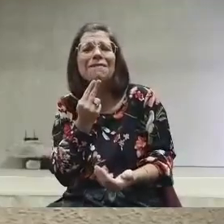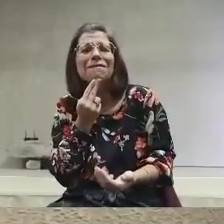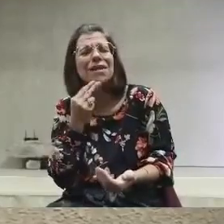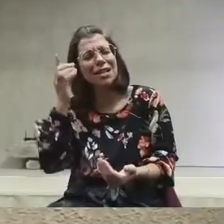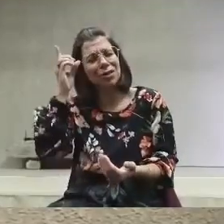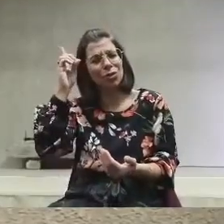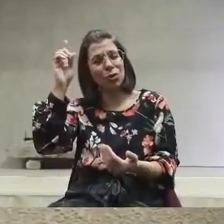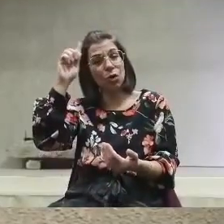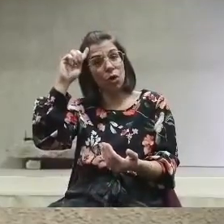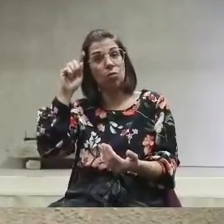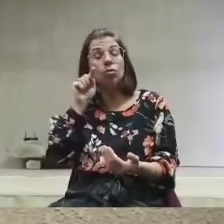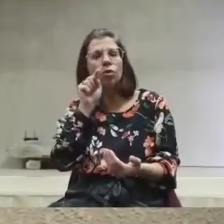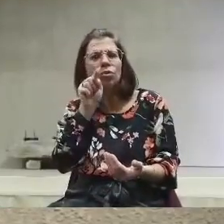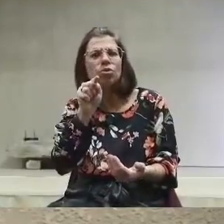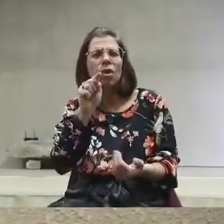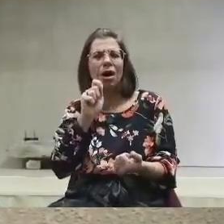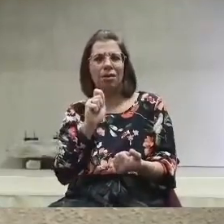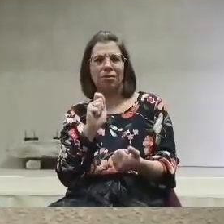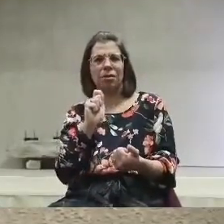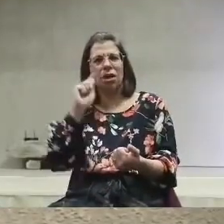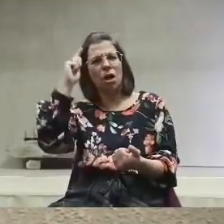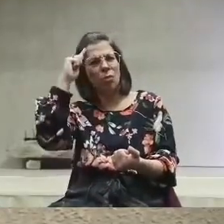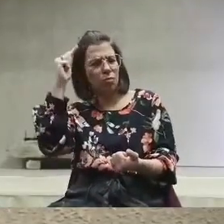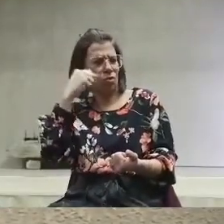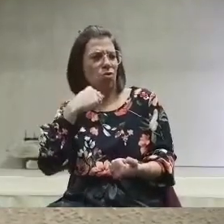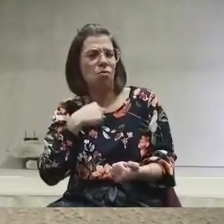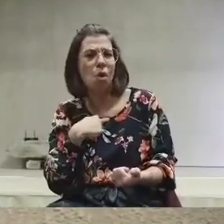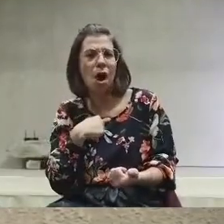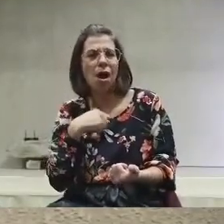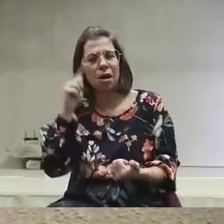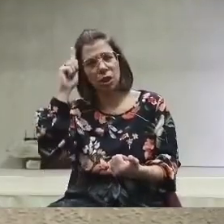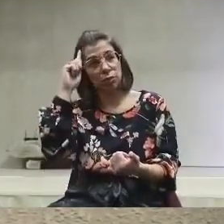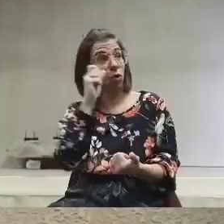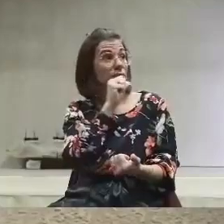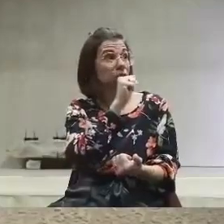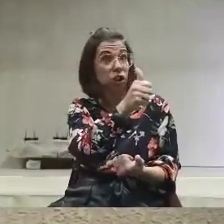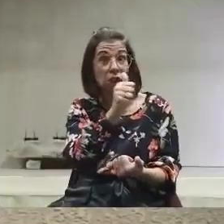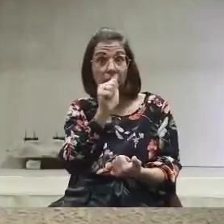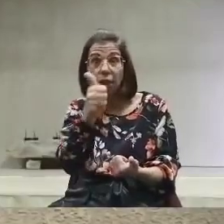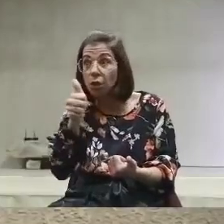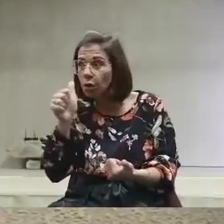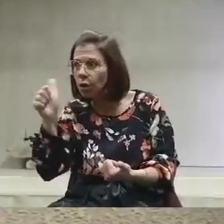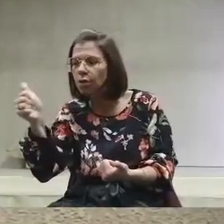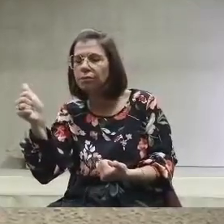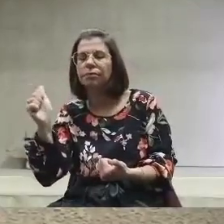moi, pour chacun d'entre nous, un par un.